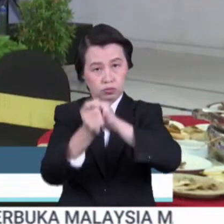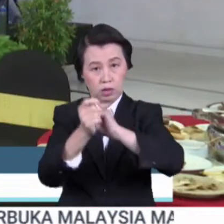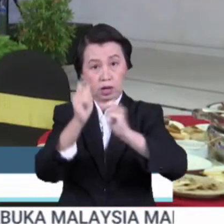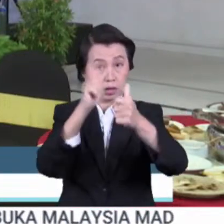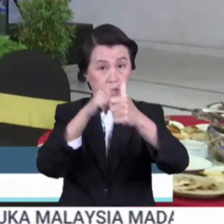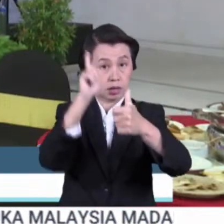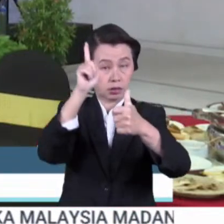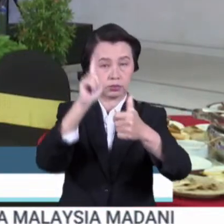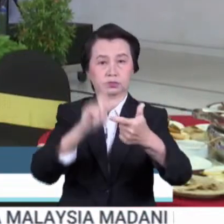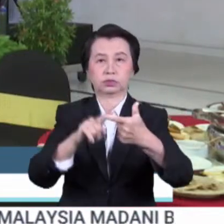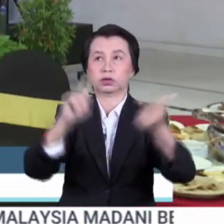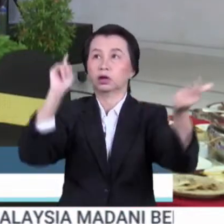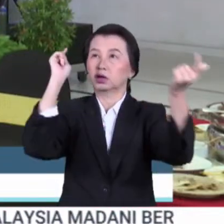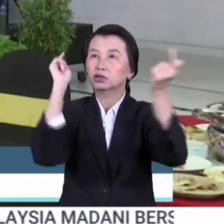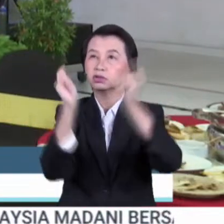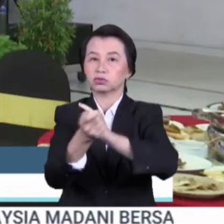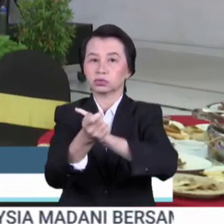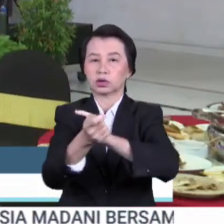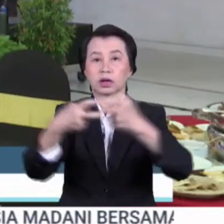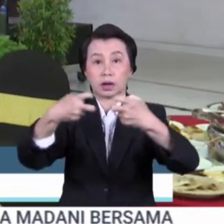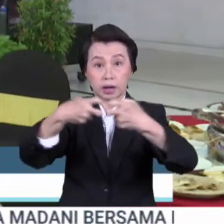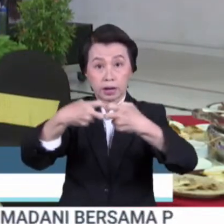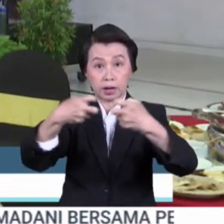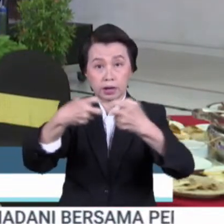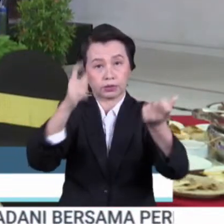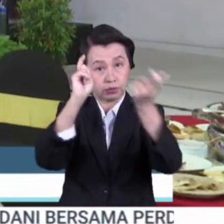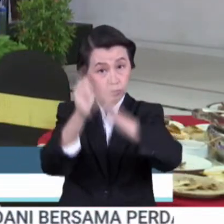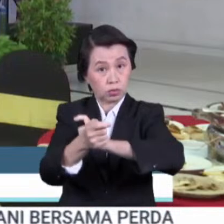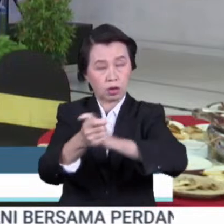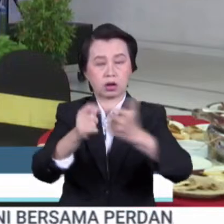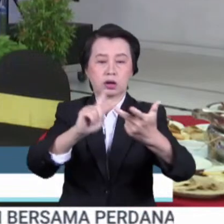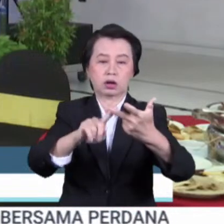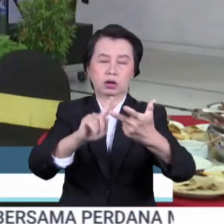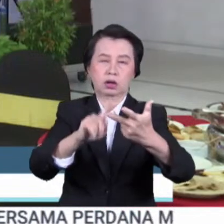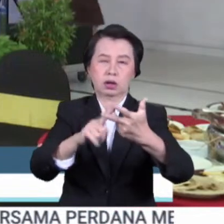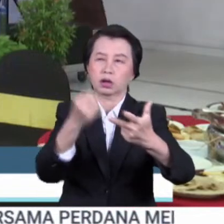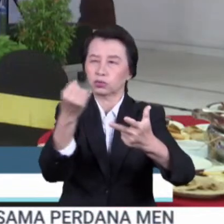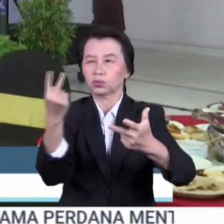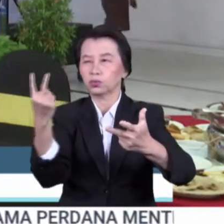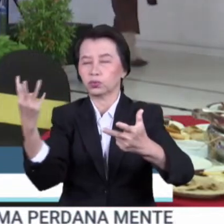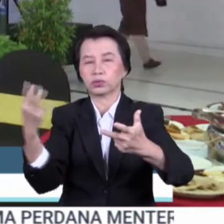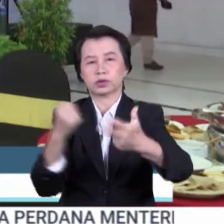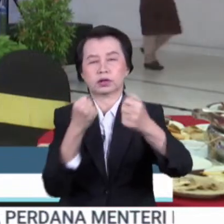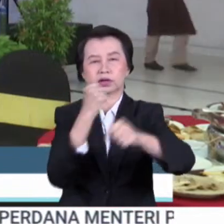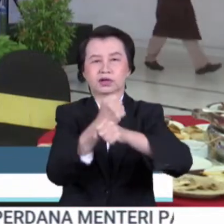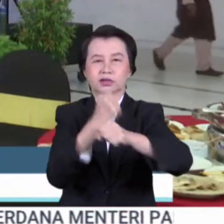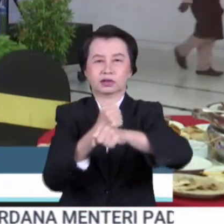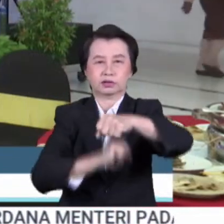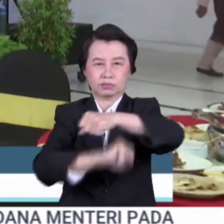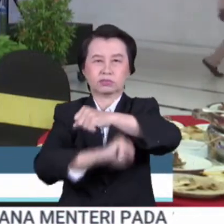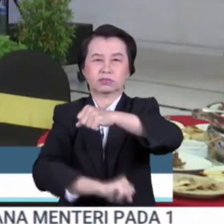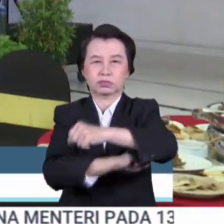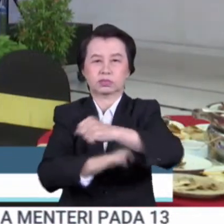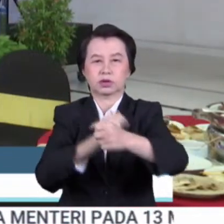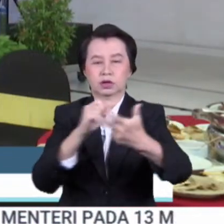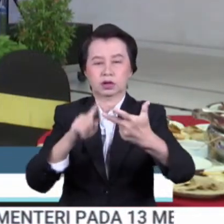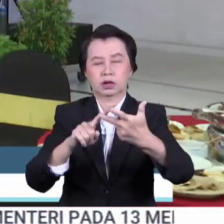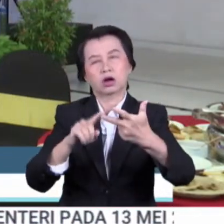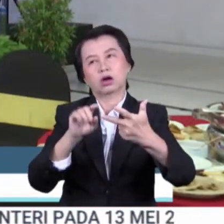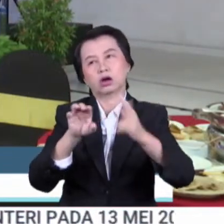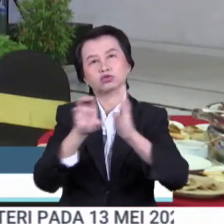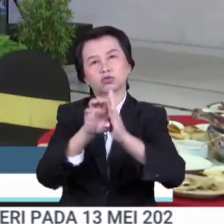penukaran sistem elektrik dan juga beberapa kerja-kerja infrastruktur seperti naik